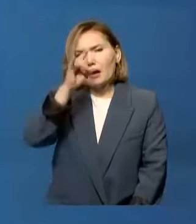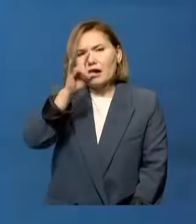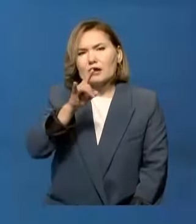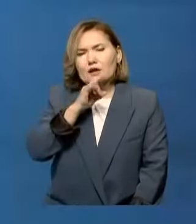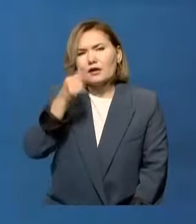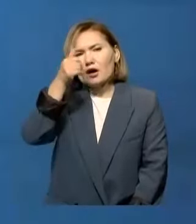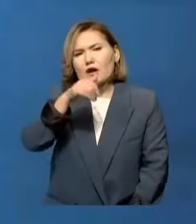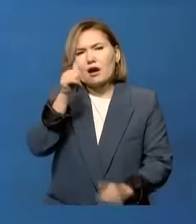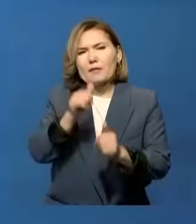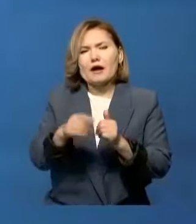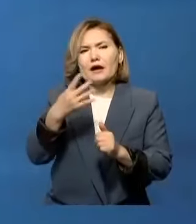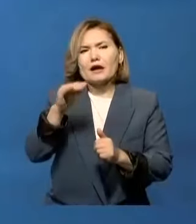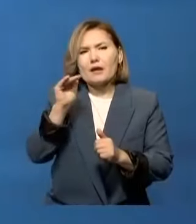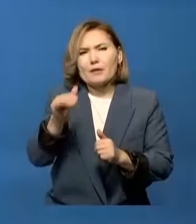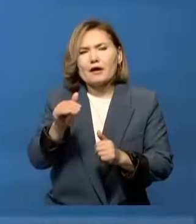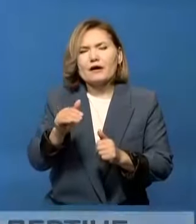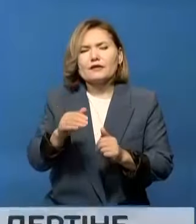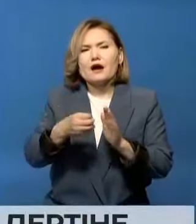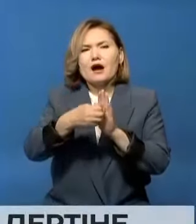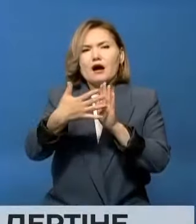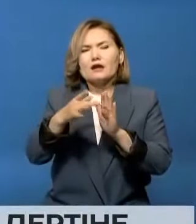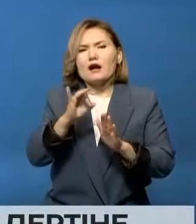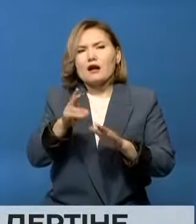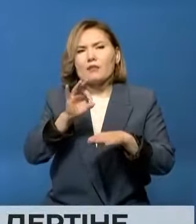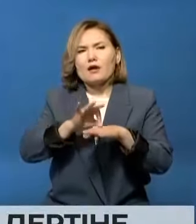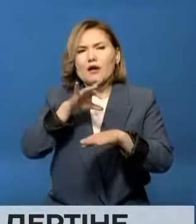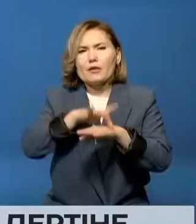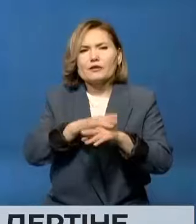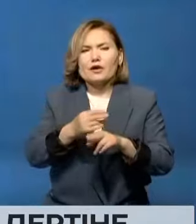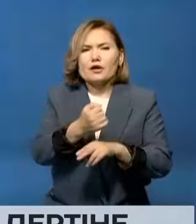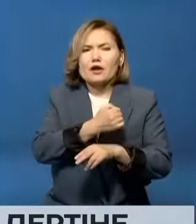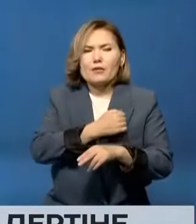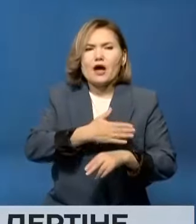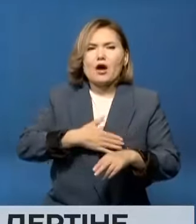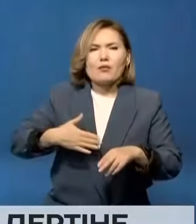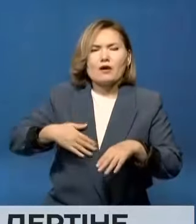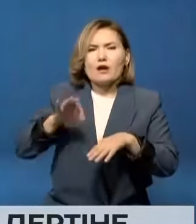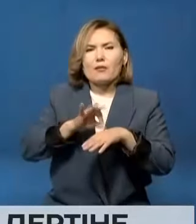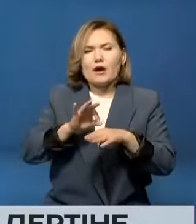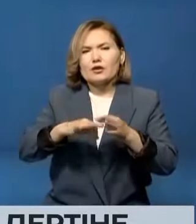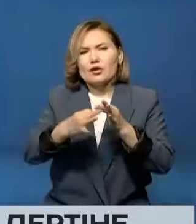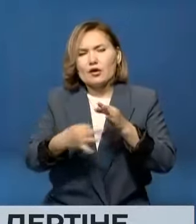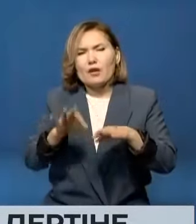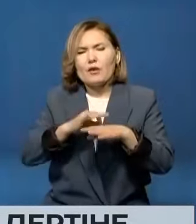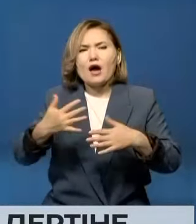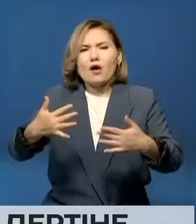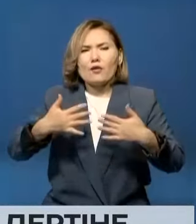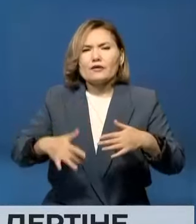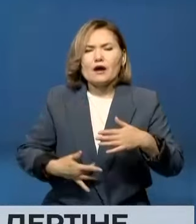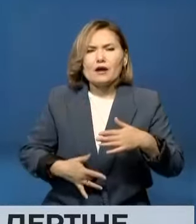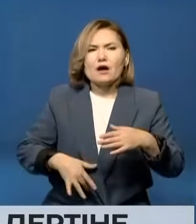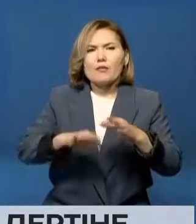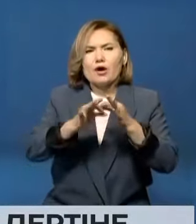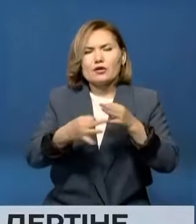Елімізде жыл сайын 40 мыңға жуық адам онкологиялық ауруға шалдығады. Өкінішке қарай сүт, безі, тоқ ішек, өкпе және асқазан